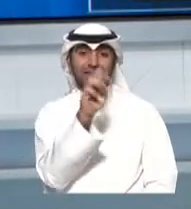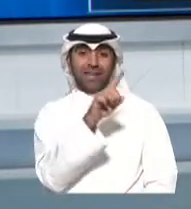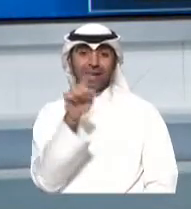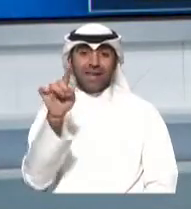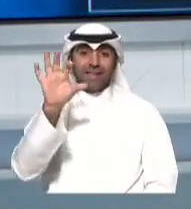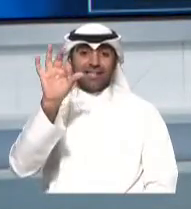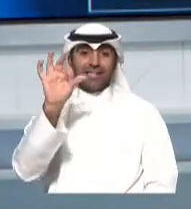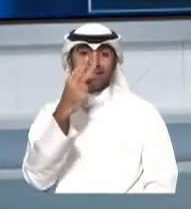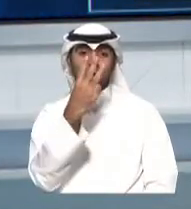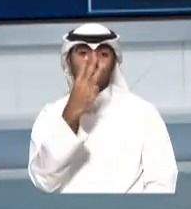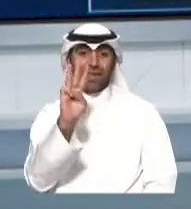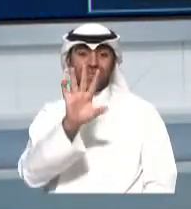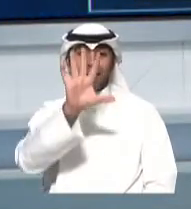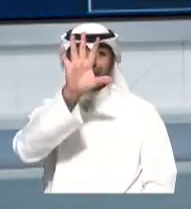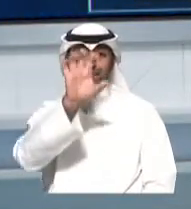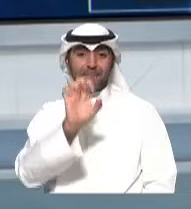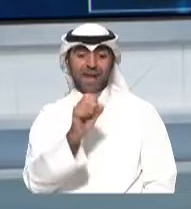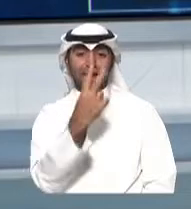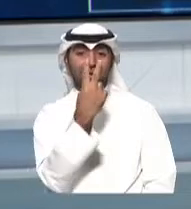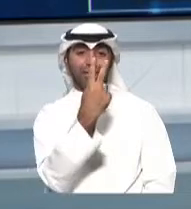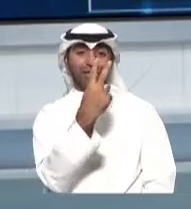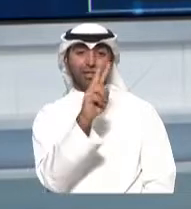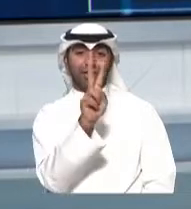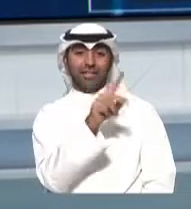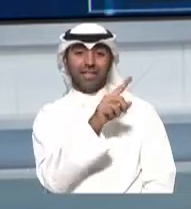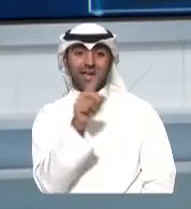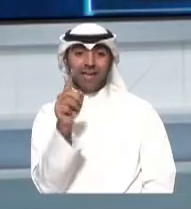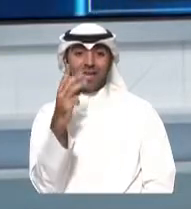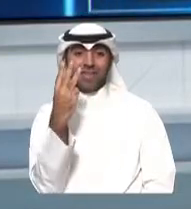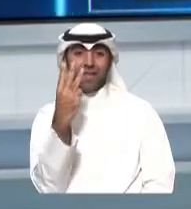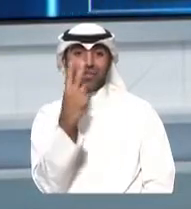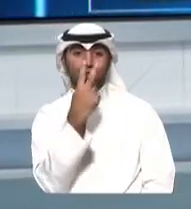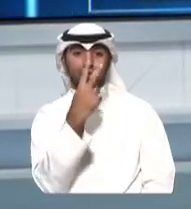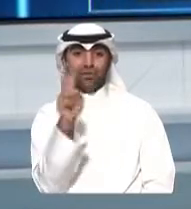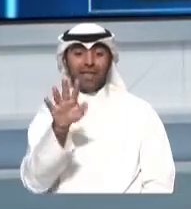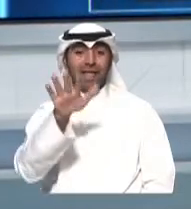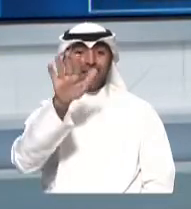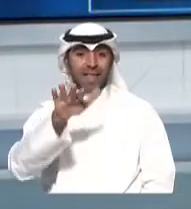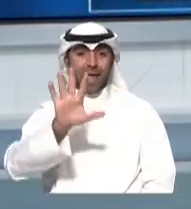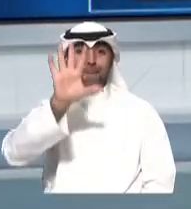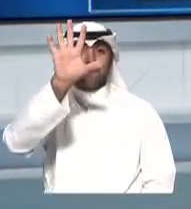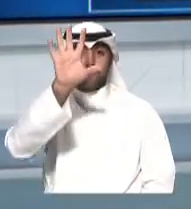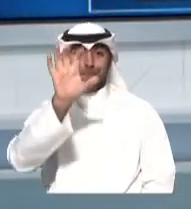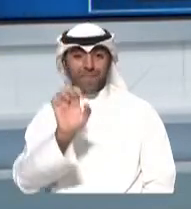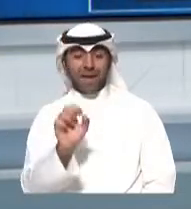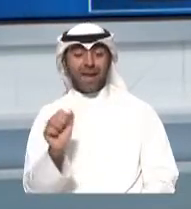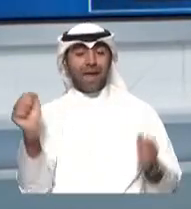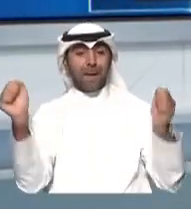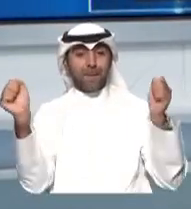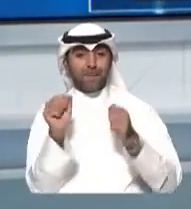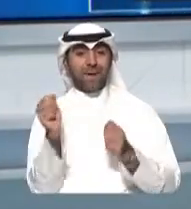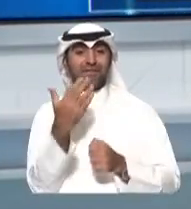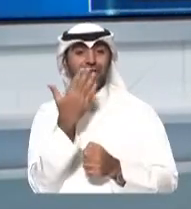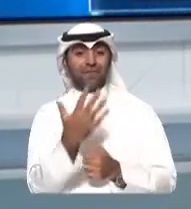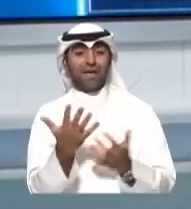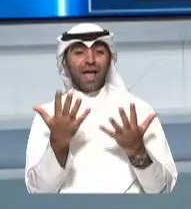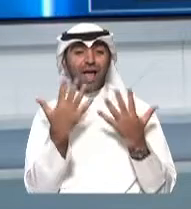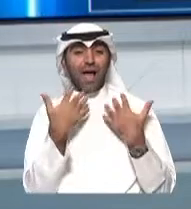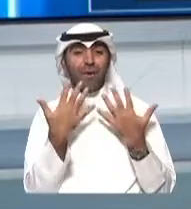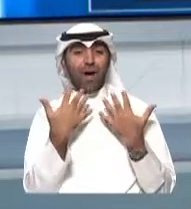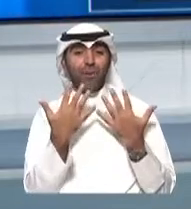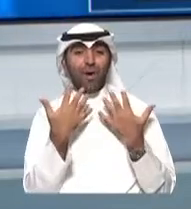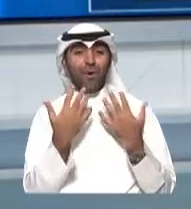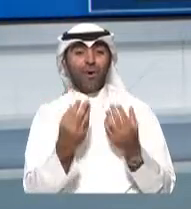20 إلى 23 درجة مئوية. أجواء تميل للبرودة قليلا في المناطق طبعا الخارجية خارج المدينة في المزارع